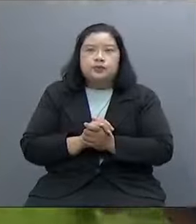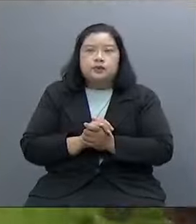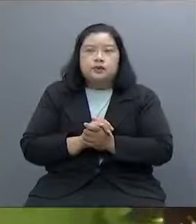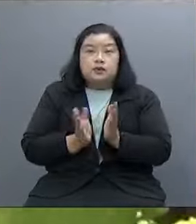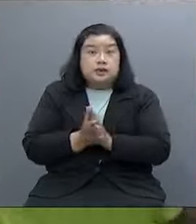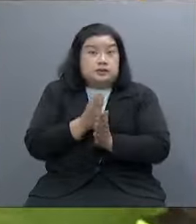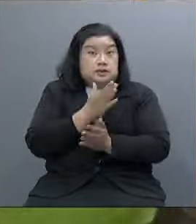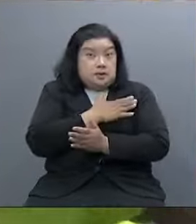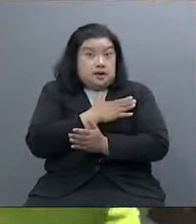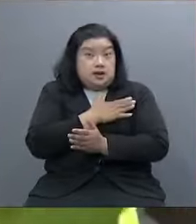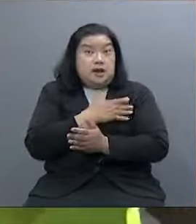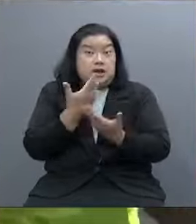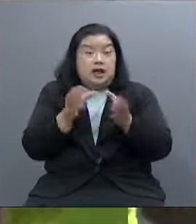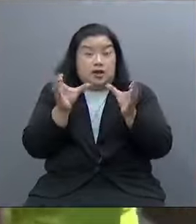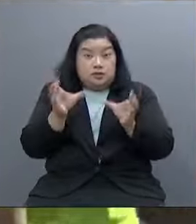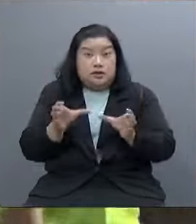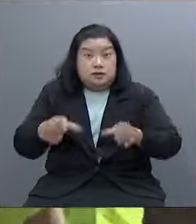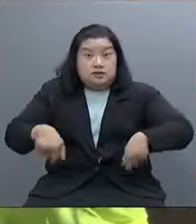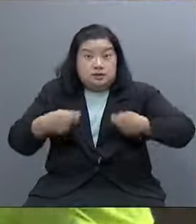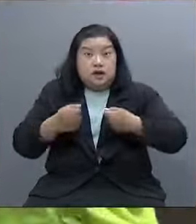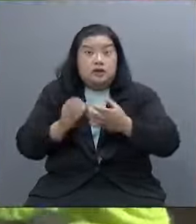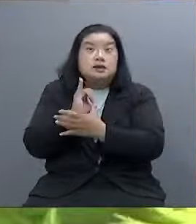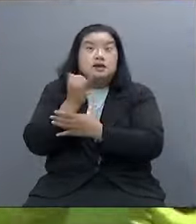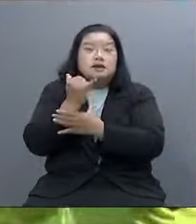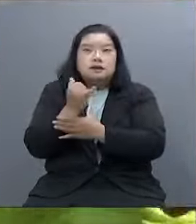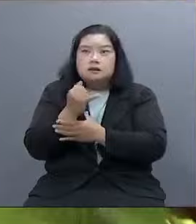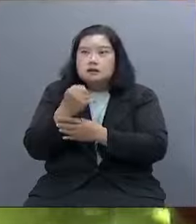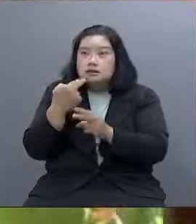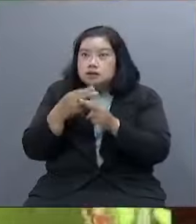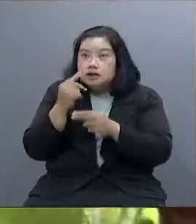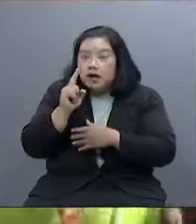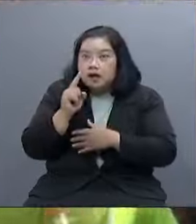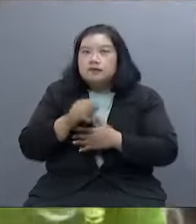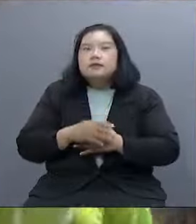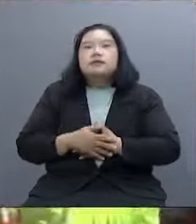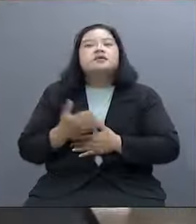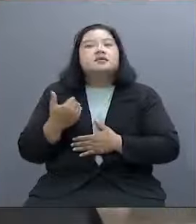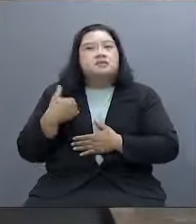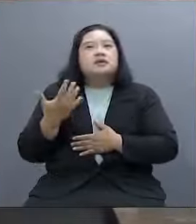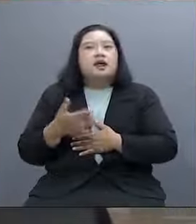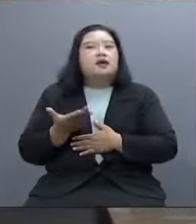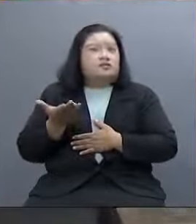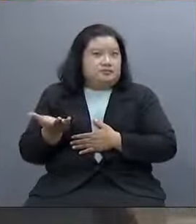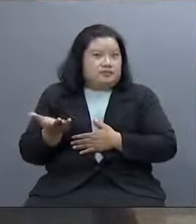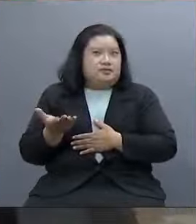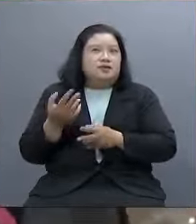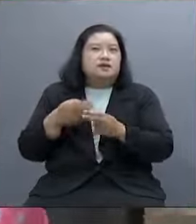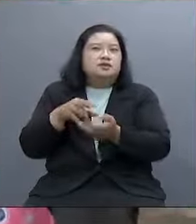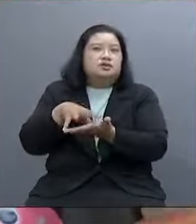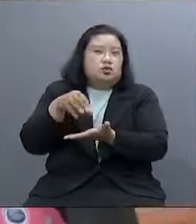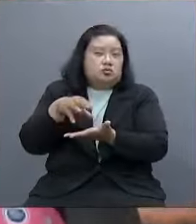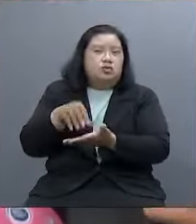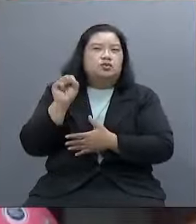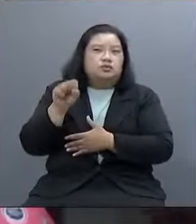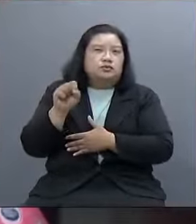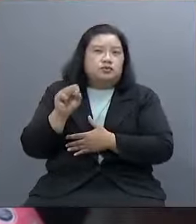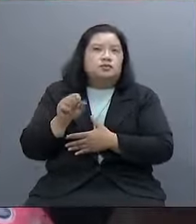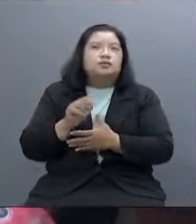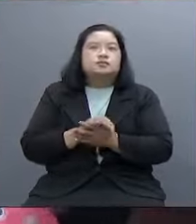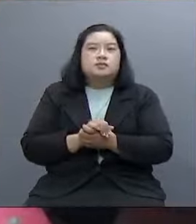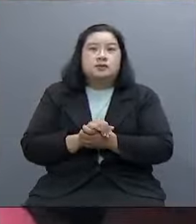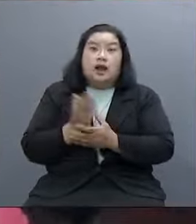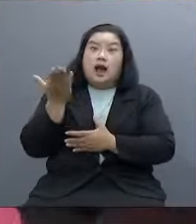วใส่ยีเนี่ยพี่มีคนรู้จักคนนึงน้องพรีนเขามาก่อนการ คนไหนคะ ชื่อชมพู่พัชรา อยู่ใกล้ๆนี่เอง อุ๊ยจริงๆตอนเป็นงานเท